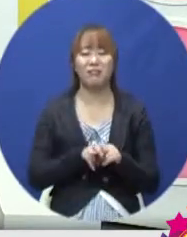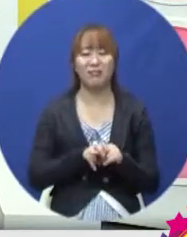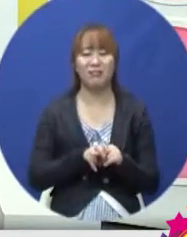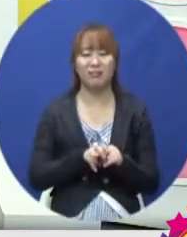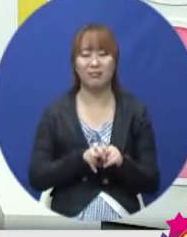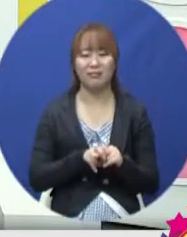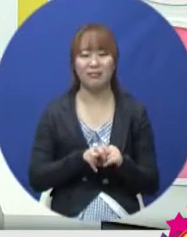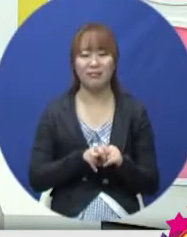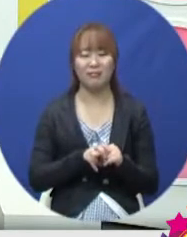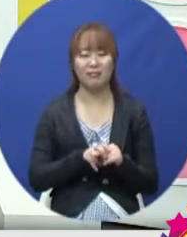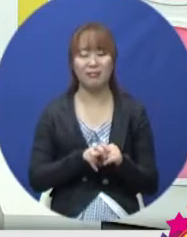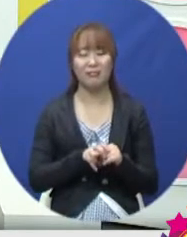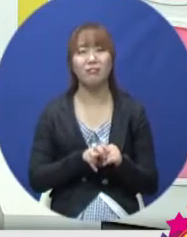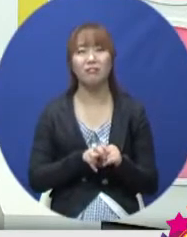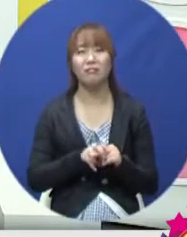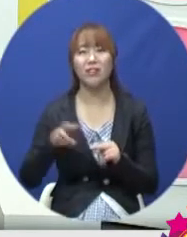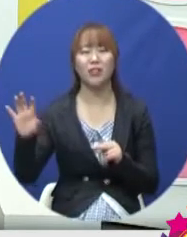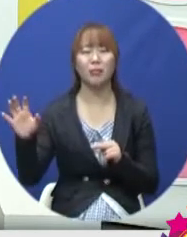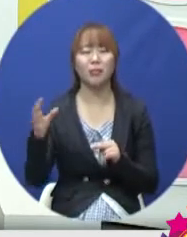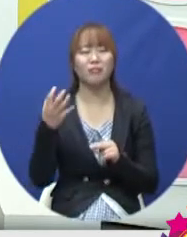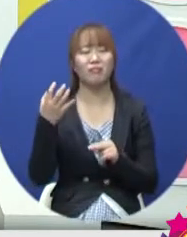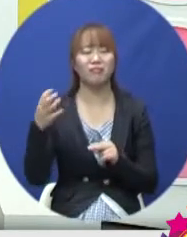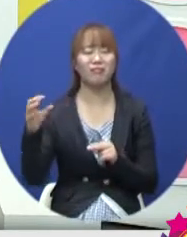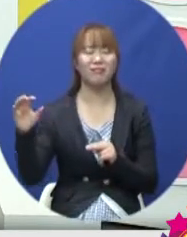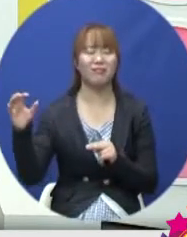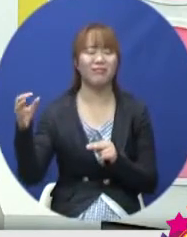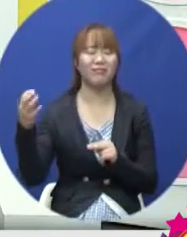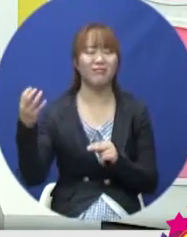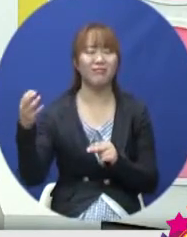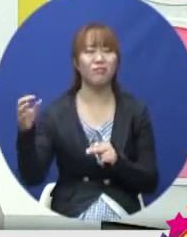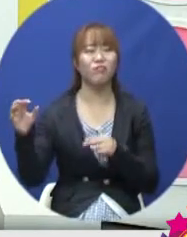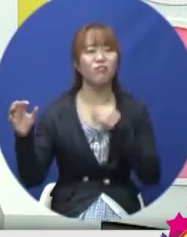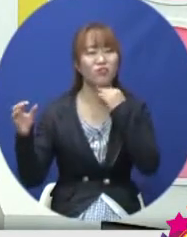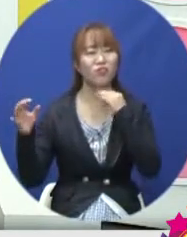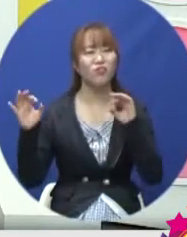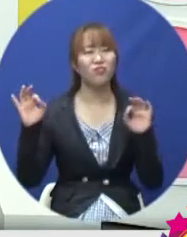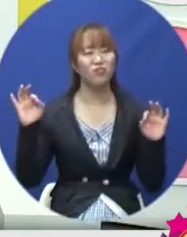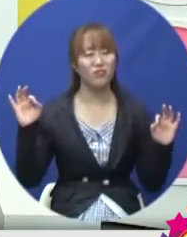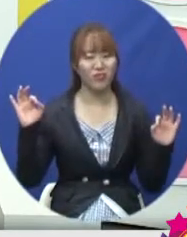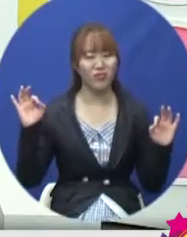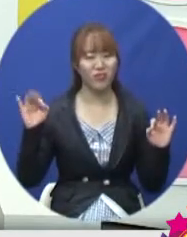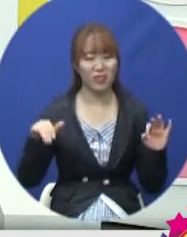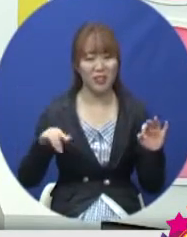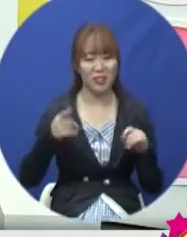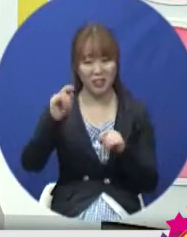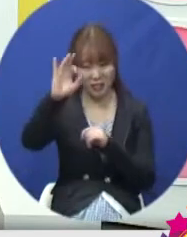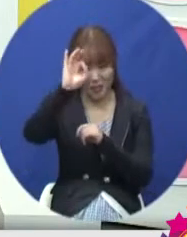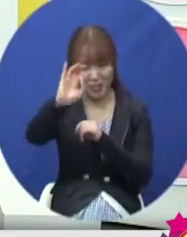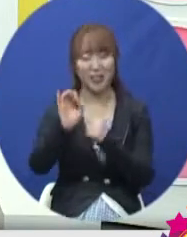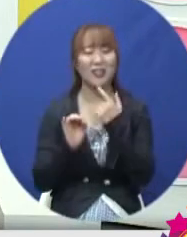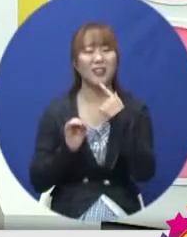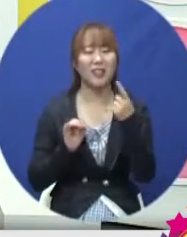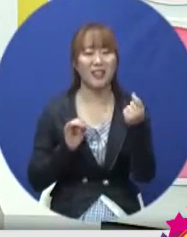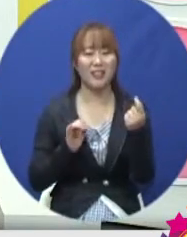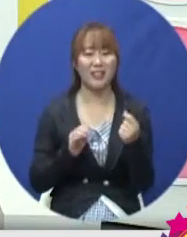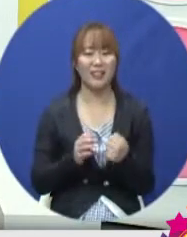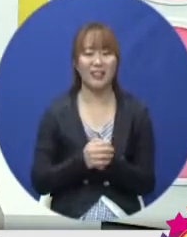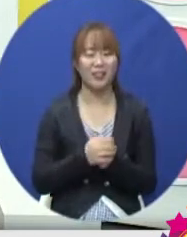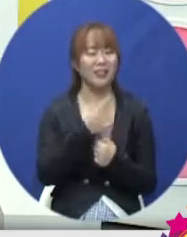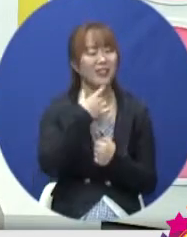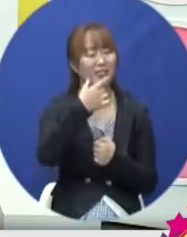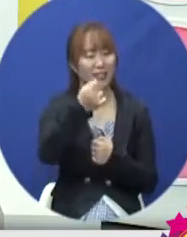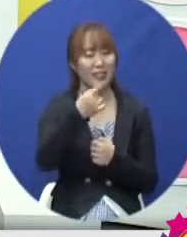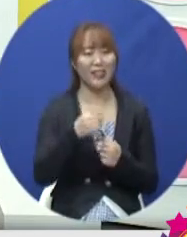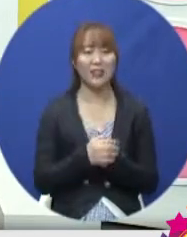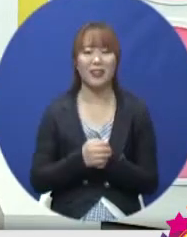네. 그냥 선풍기 하나만 틀어놓고 선풍기 하나 틀어놓고 맞아. 생방송 전문다는 노래자랑 보면서 네네네 네. 아